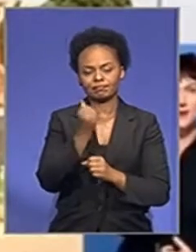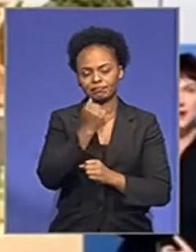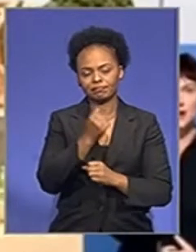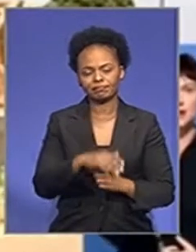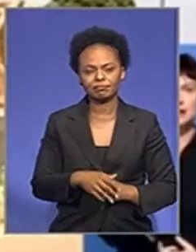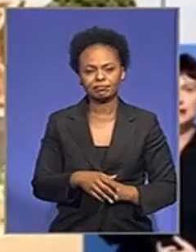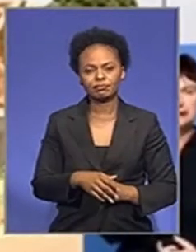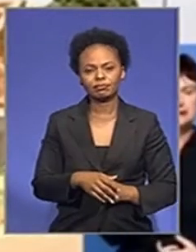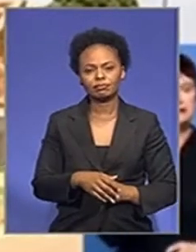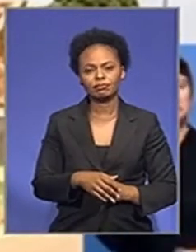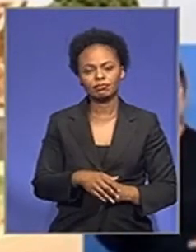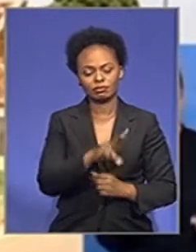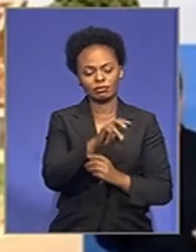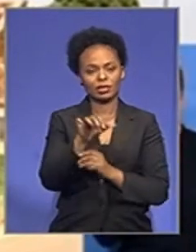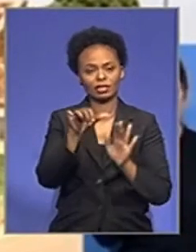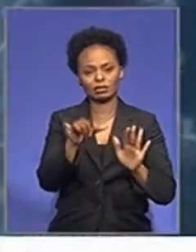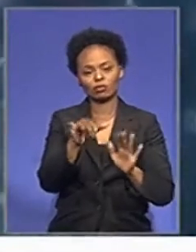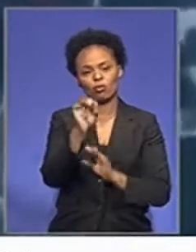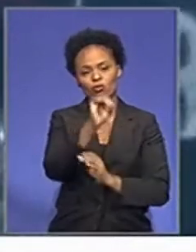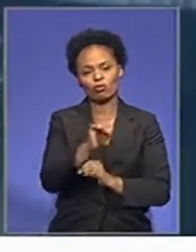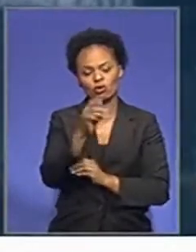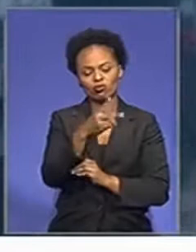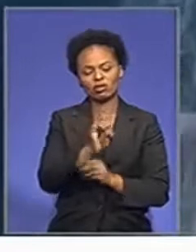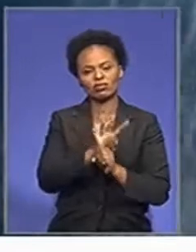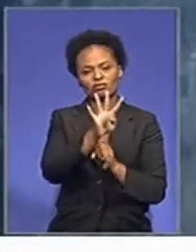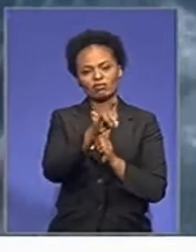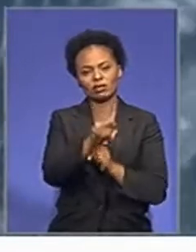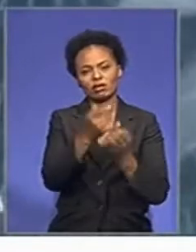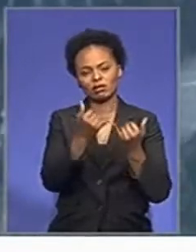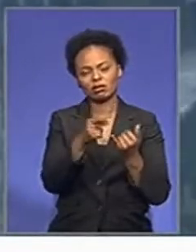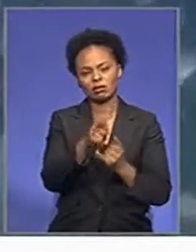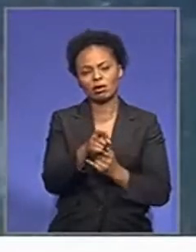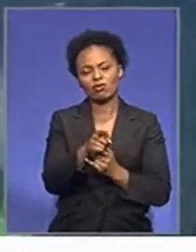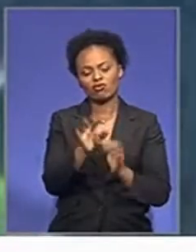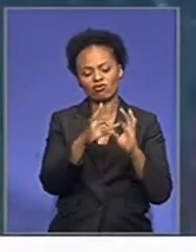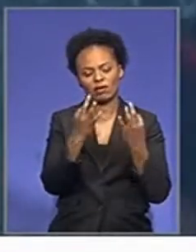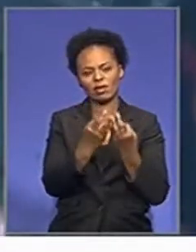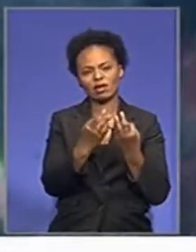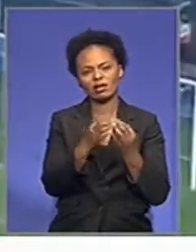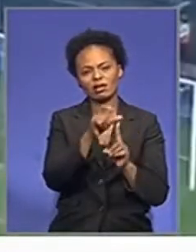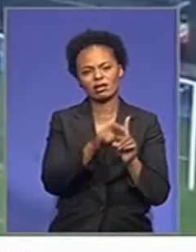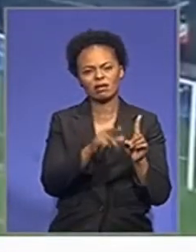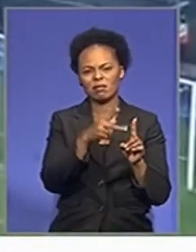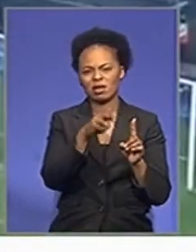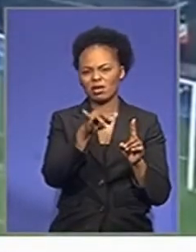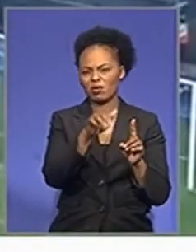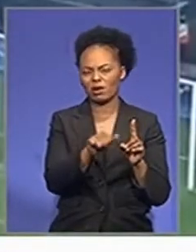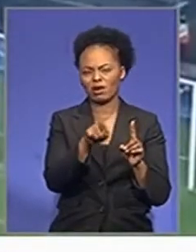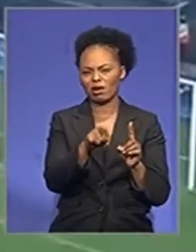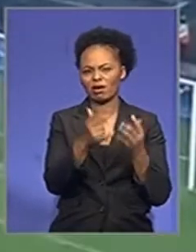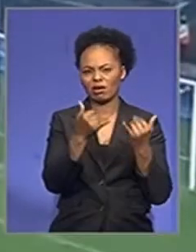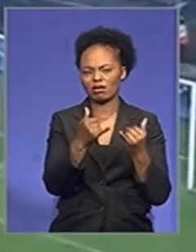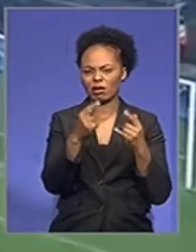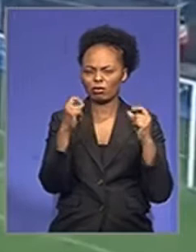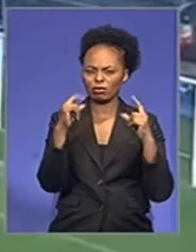Ka la masomepedi tshela Oktoboro 2014 palapa la meiwa le balatedi ba kgole ya maoto ba ile ba inamiša difatlhego morago ga polao